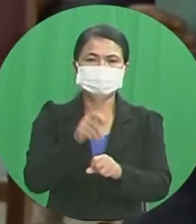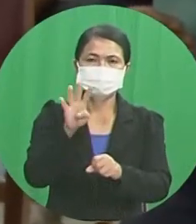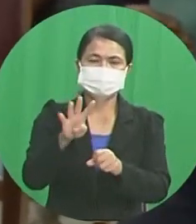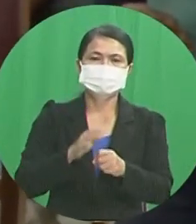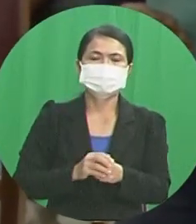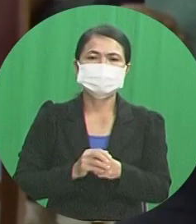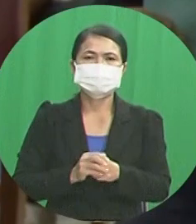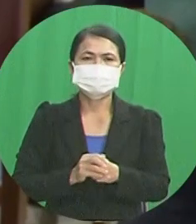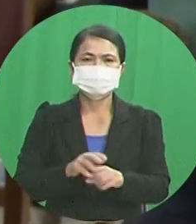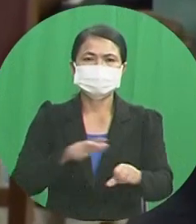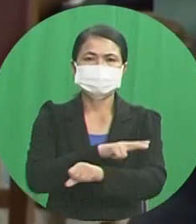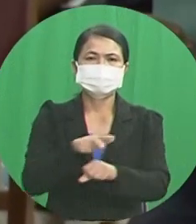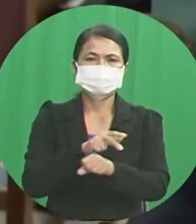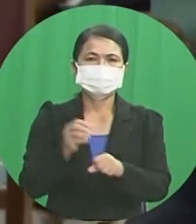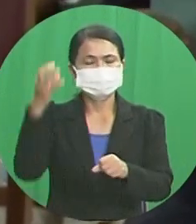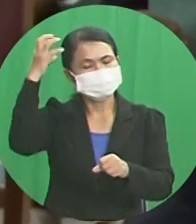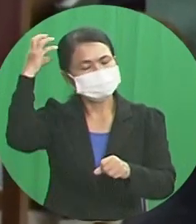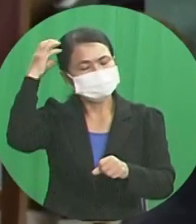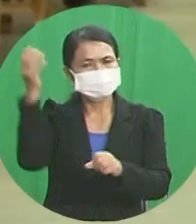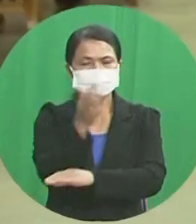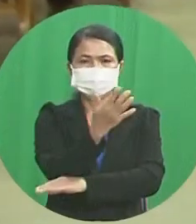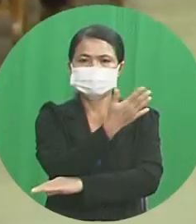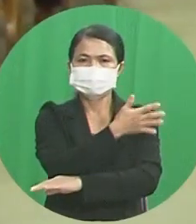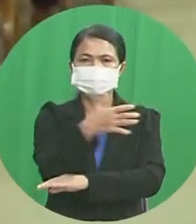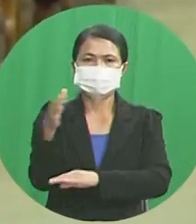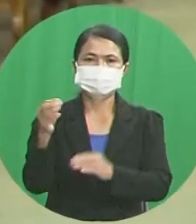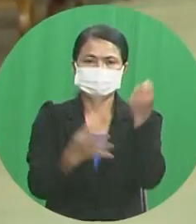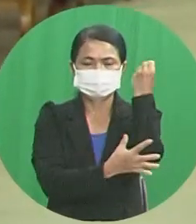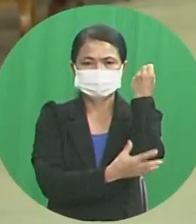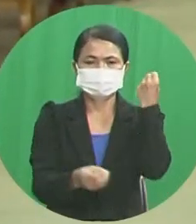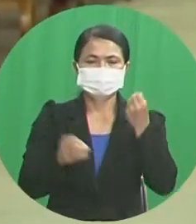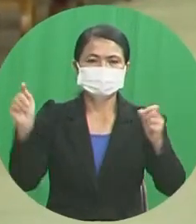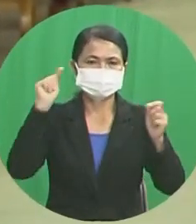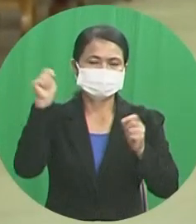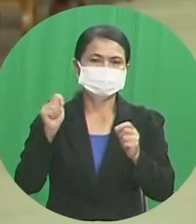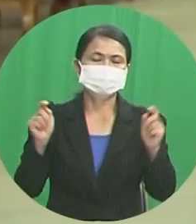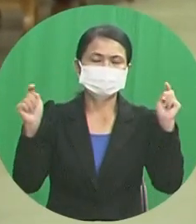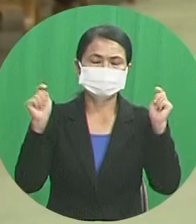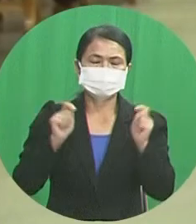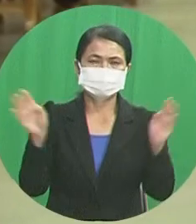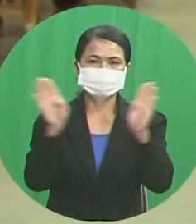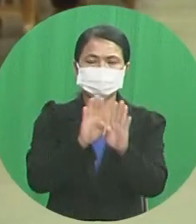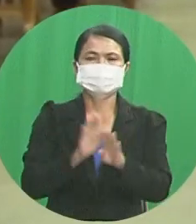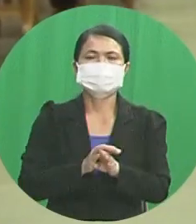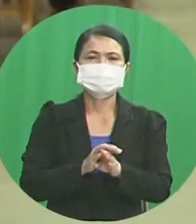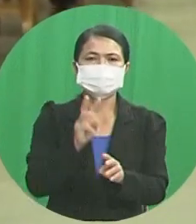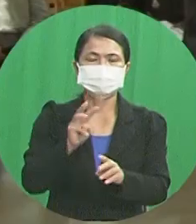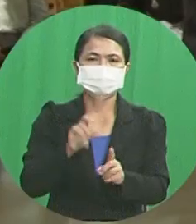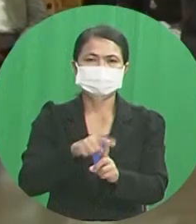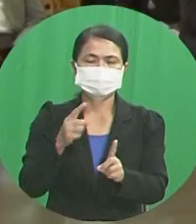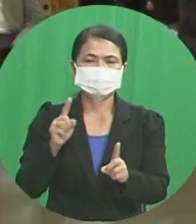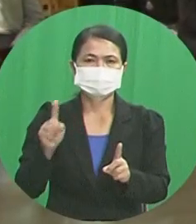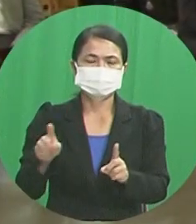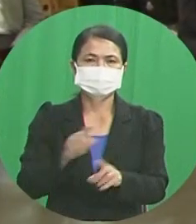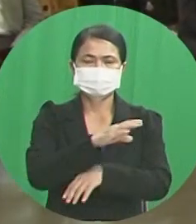4ត្បូងឃ្មុំកំពង់ចាមព្រៃវែងនិងស្វាយរៀងបានប្រារព្ធពិធីបិទនៅរសៀលថ្ងៃទី30ខែវិច្ឆិកា